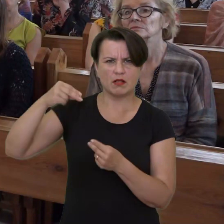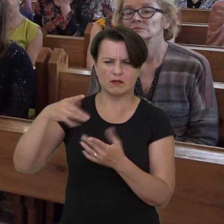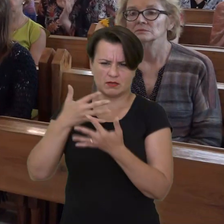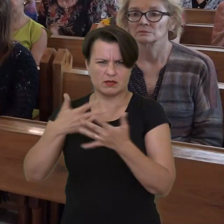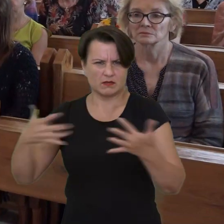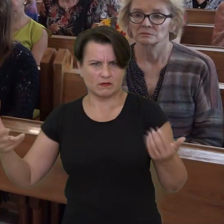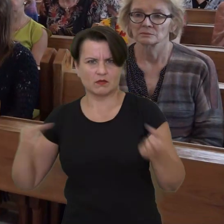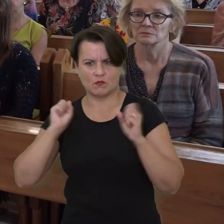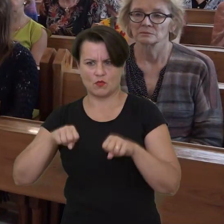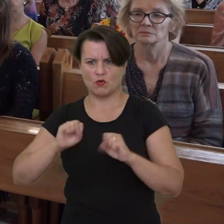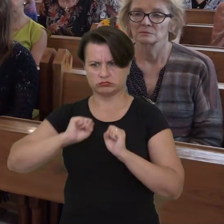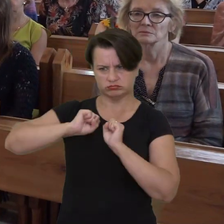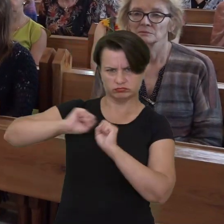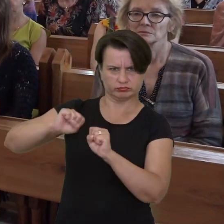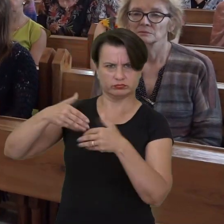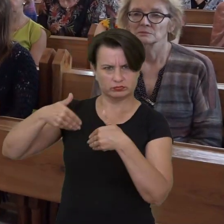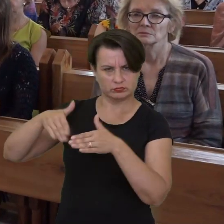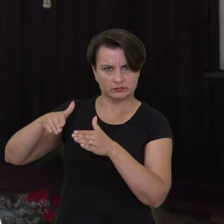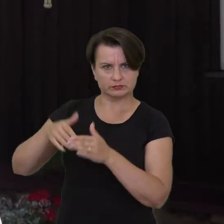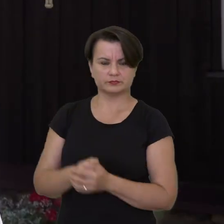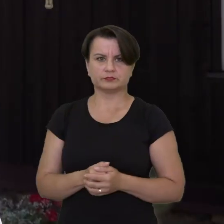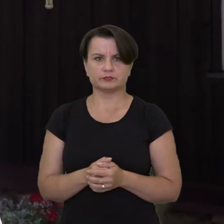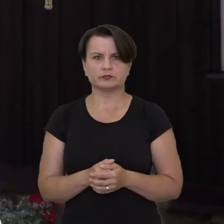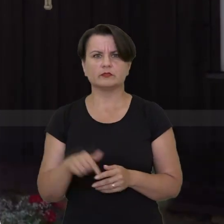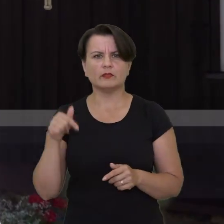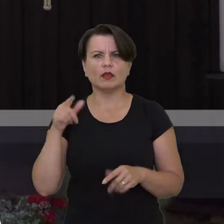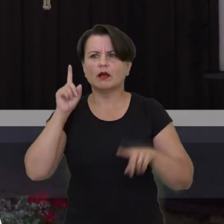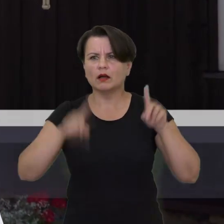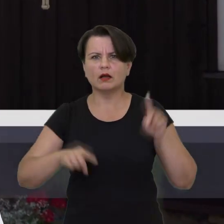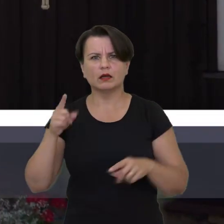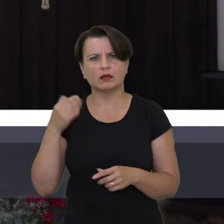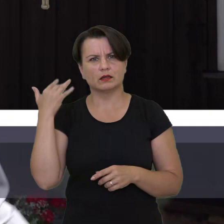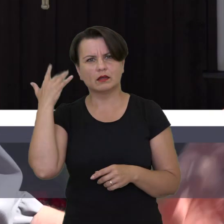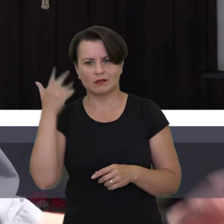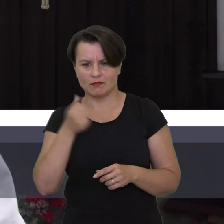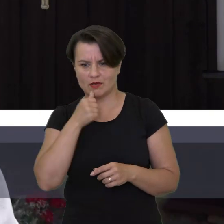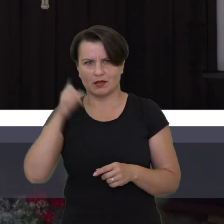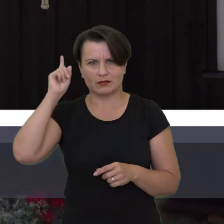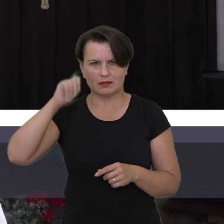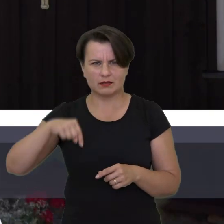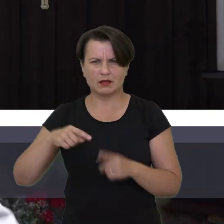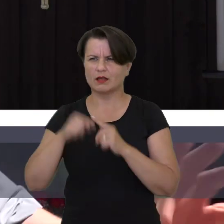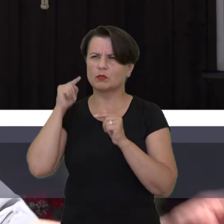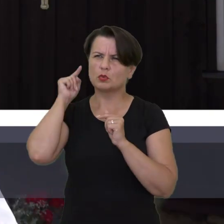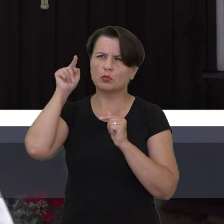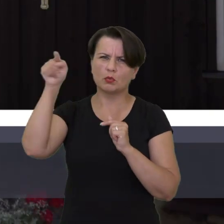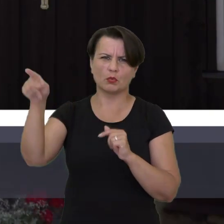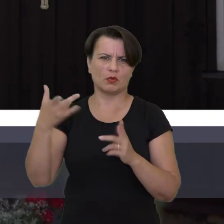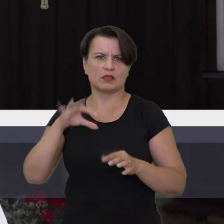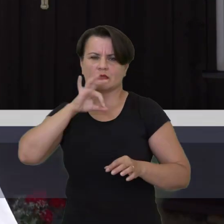puikybei, paleistuvystei ir kitoms ydoms. Iš tikrųjų, mes kartais galvom, kad tas tikėjimas toks kažkur toli esantis, ar ten kažkaip